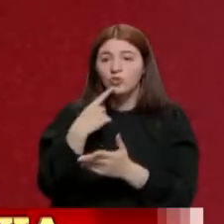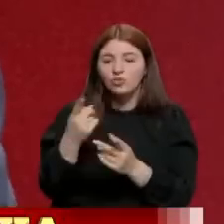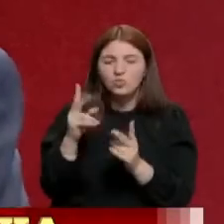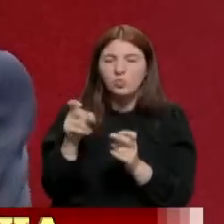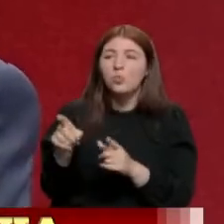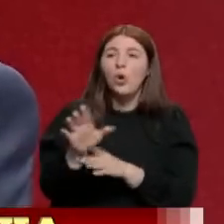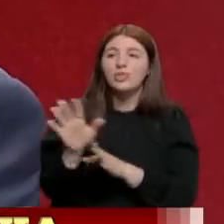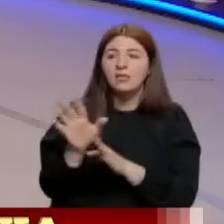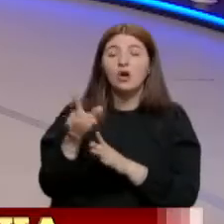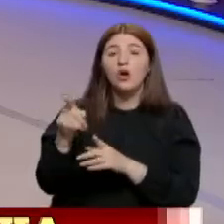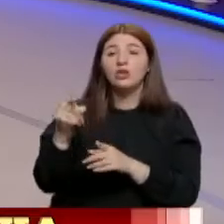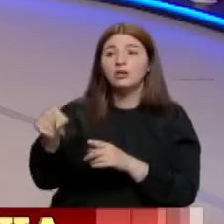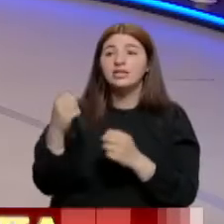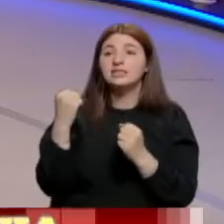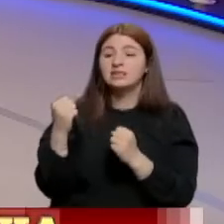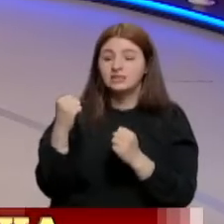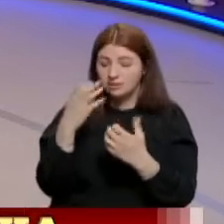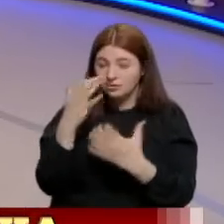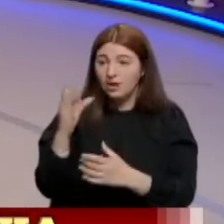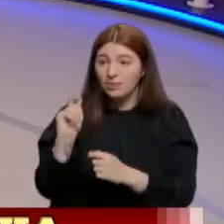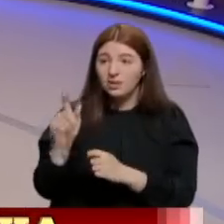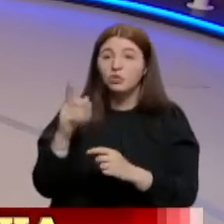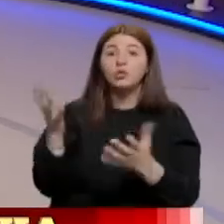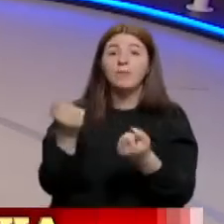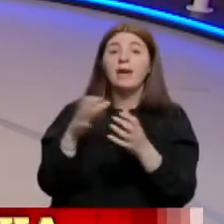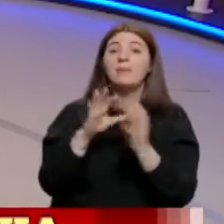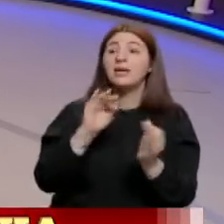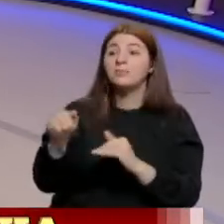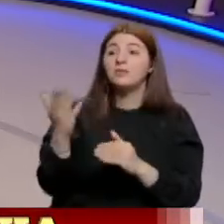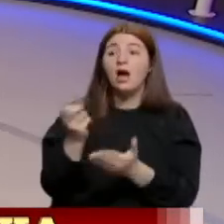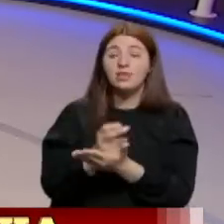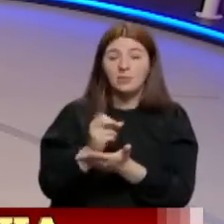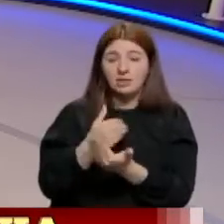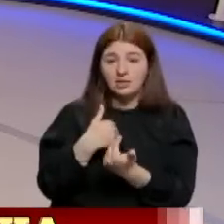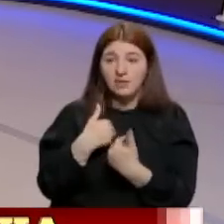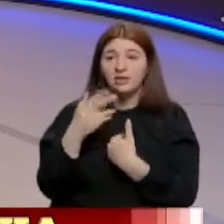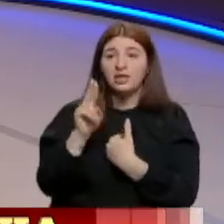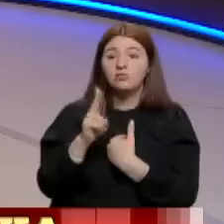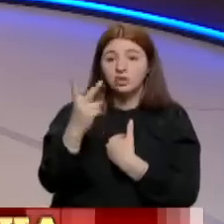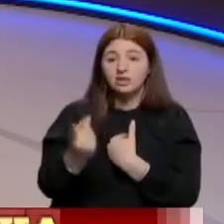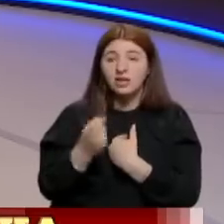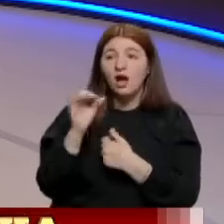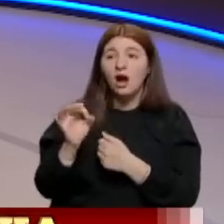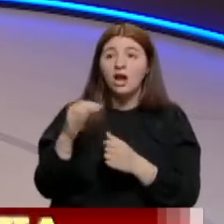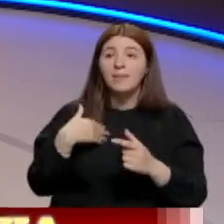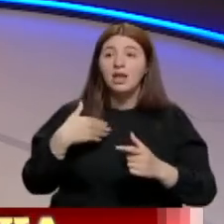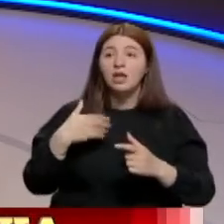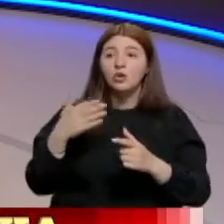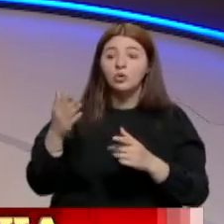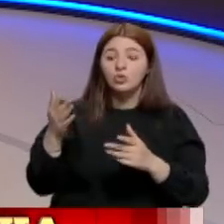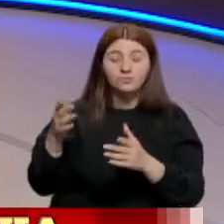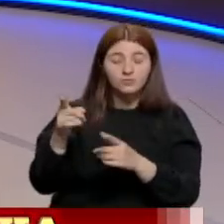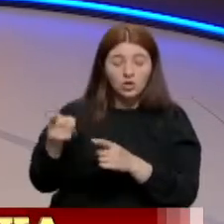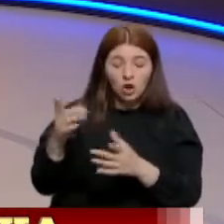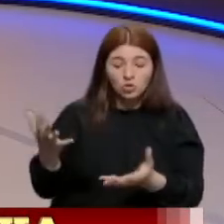konusu değildi. Onlar orada sağlanmalıydı, kurtarma ekipleri derhal gelmeliydi. Mesela Adıyaman'daydım ben, 72. saatte hala kurtarma ekipmanları